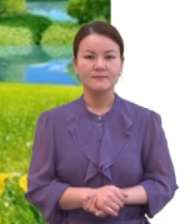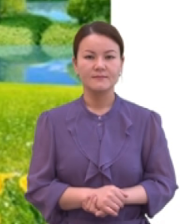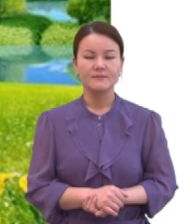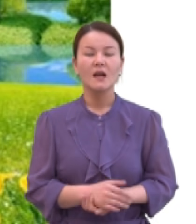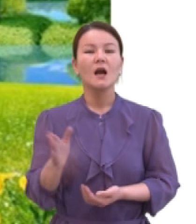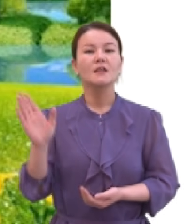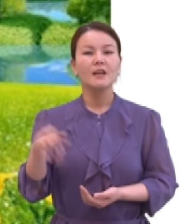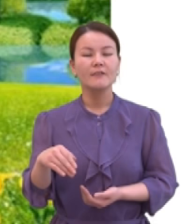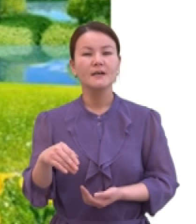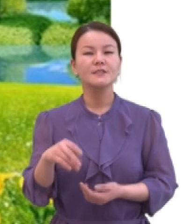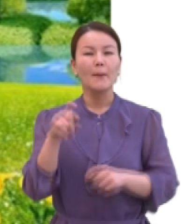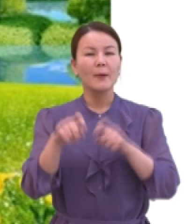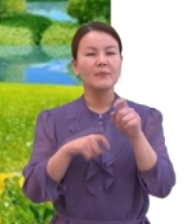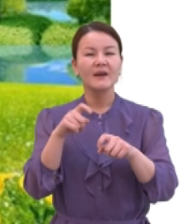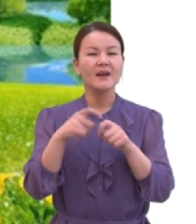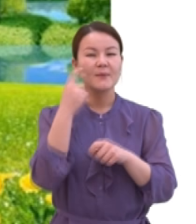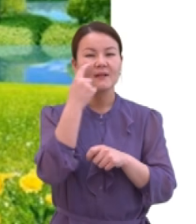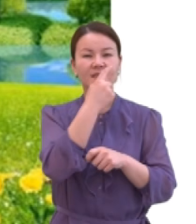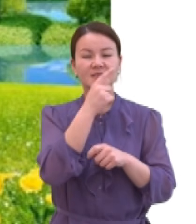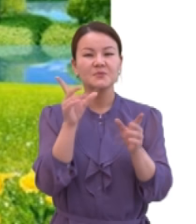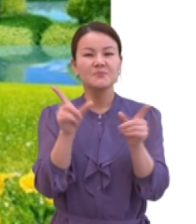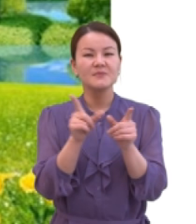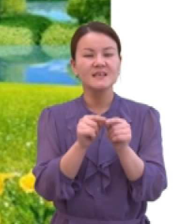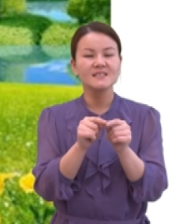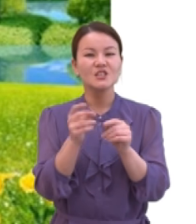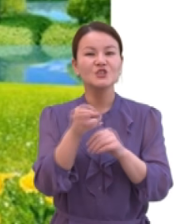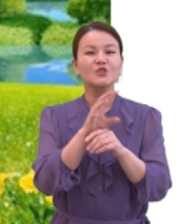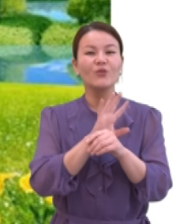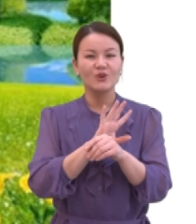давайте побегаем глазками вместе с ежиком